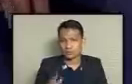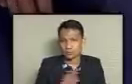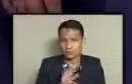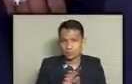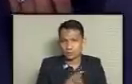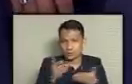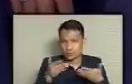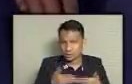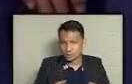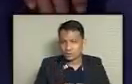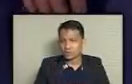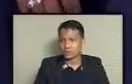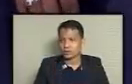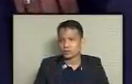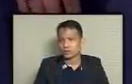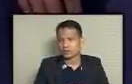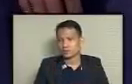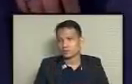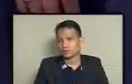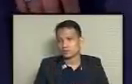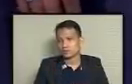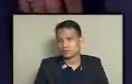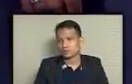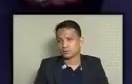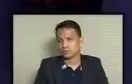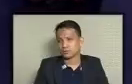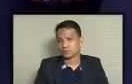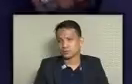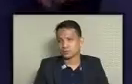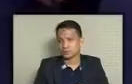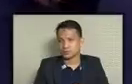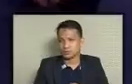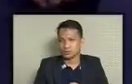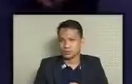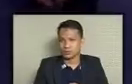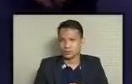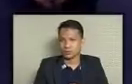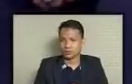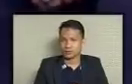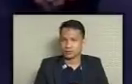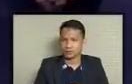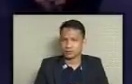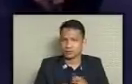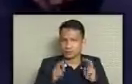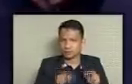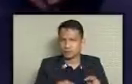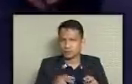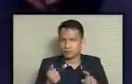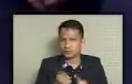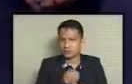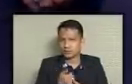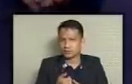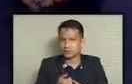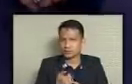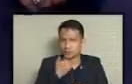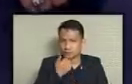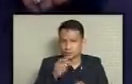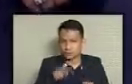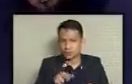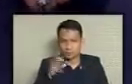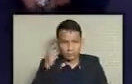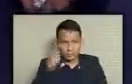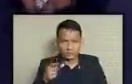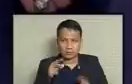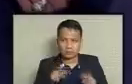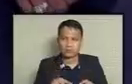sir. Di ba, sir? Opo, sir. Opo, sir. Sa nakikita po namin, may violation na po agad yung, ano, dyan, yung security